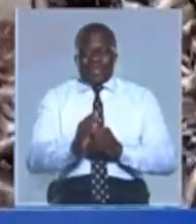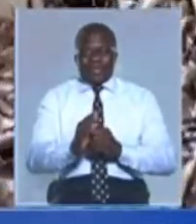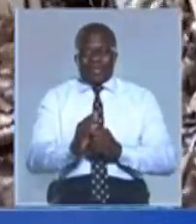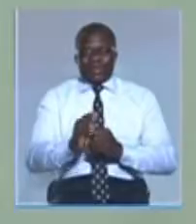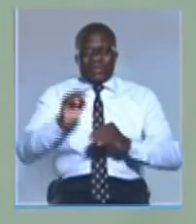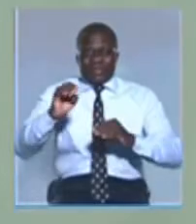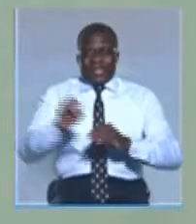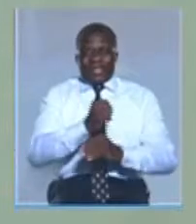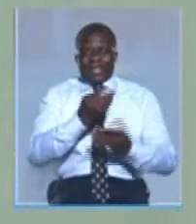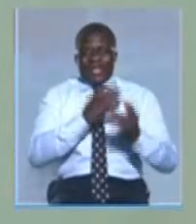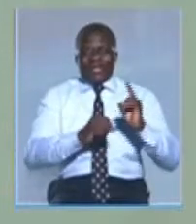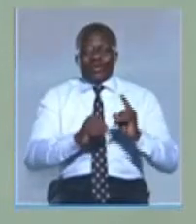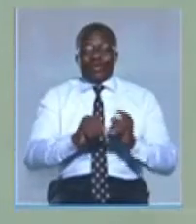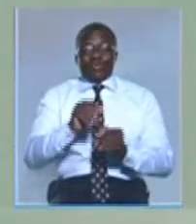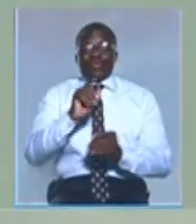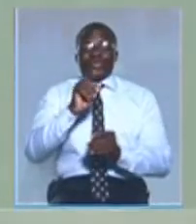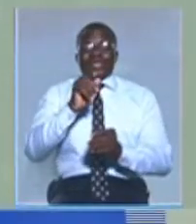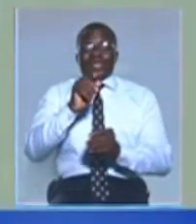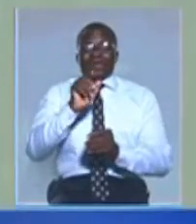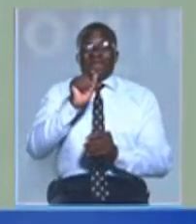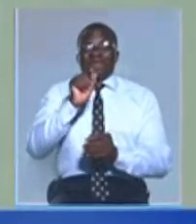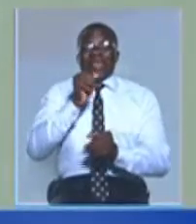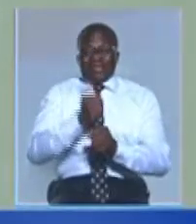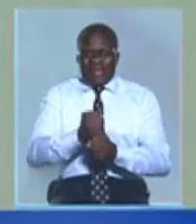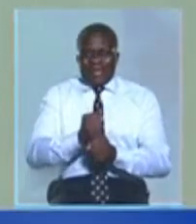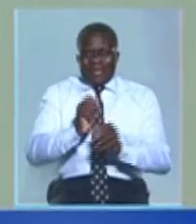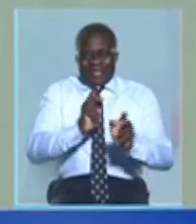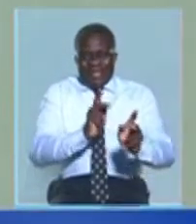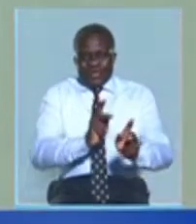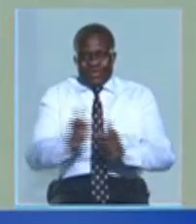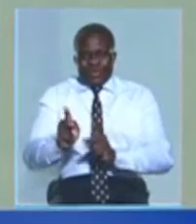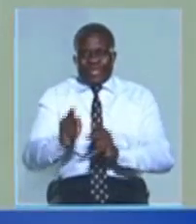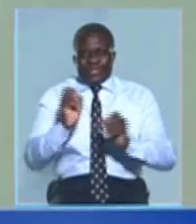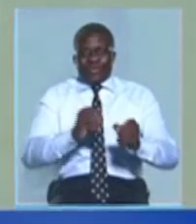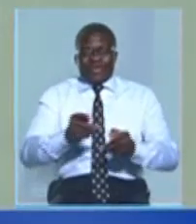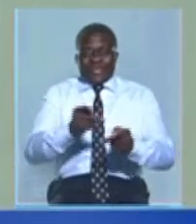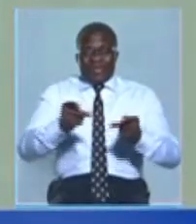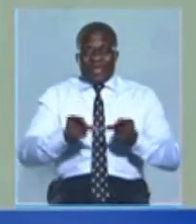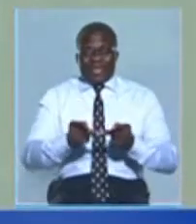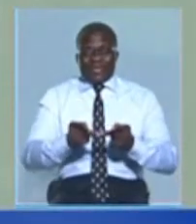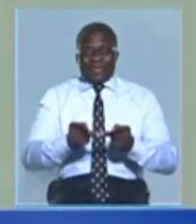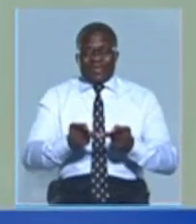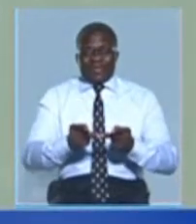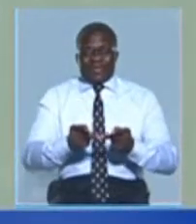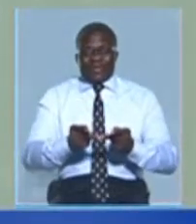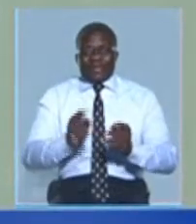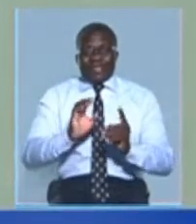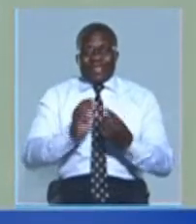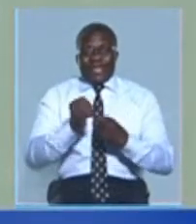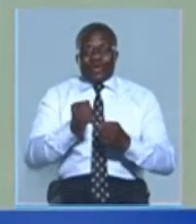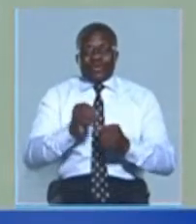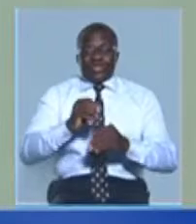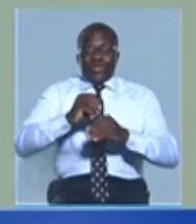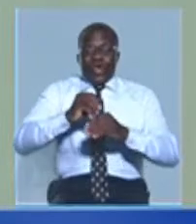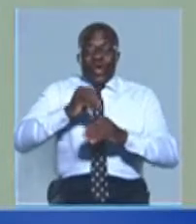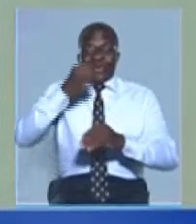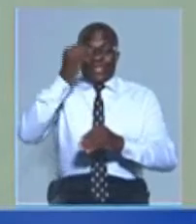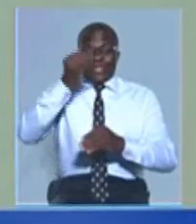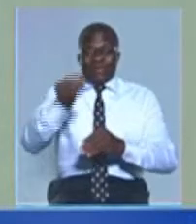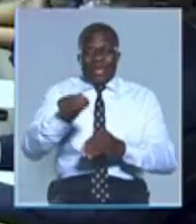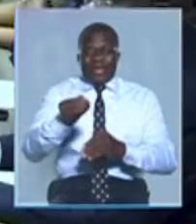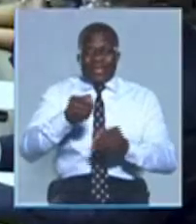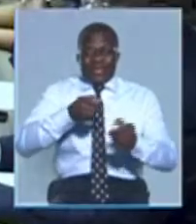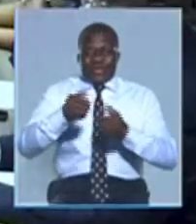s'est engagé depuis des décennies dans un processus de mise en place des conditions optimales